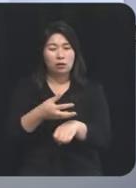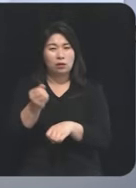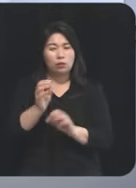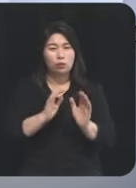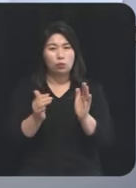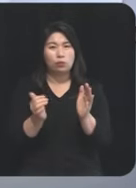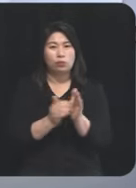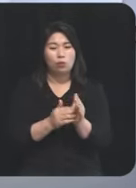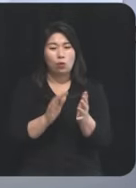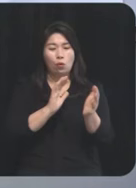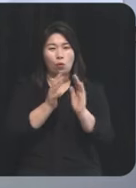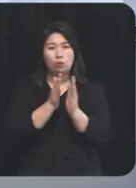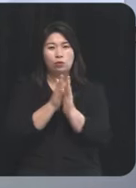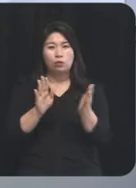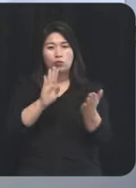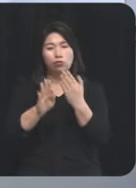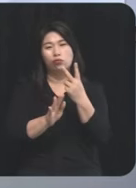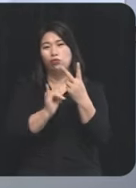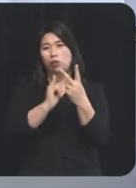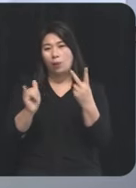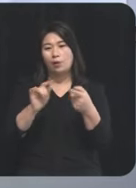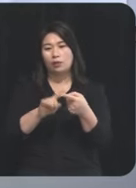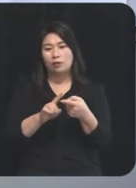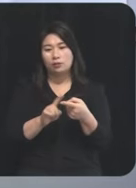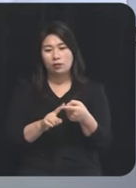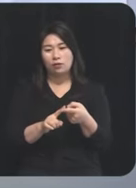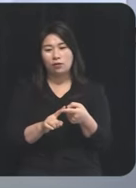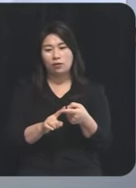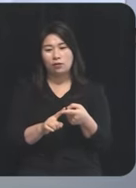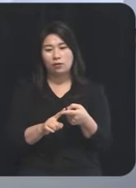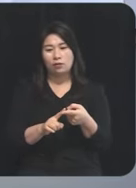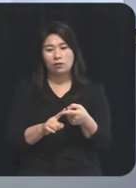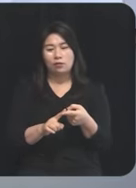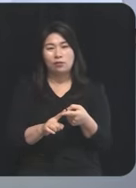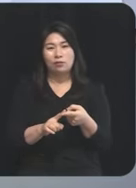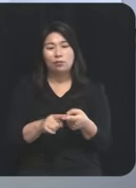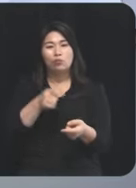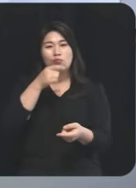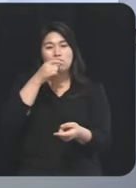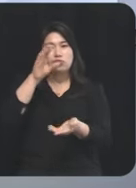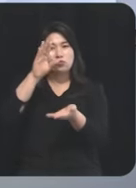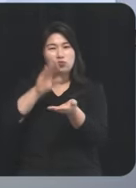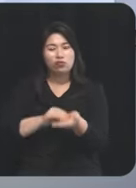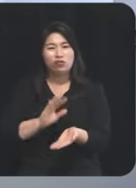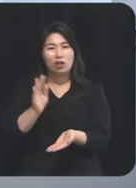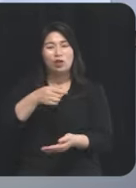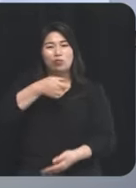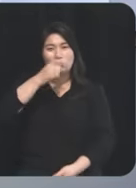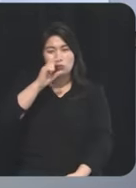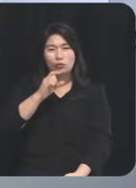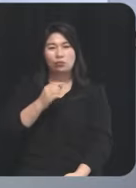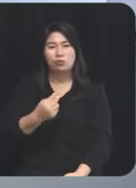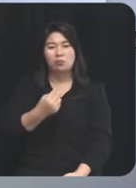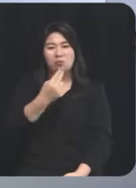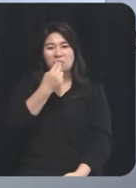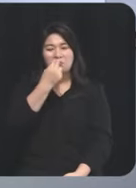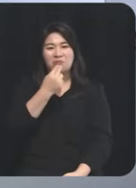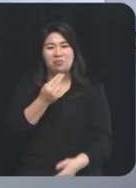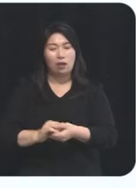토론회가 시작된 이후에 두 후보의 이제 컵의 물의 양이 별로 줄질 않았습니다. 물 한 모금 드시고 힘업 한번 하시죠. 예.